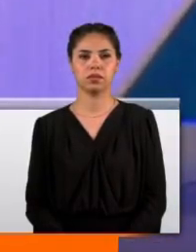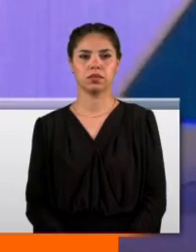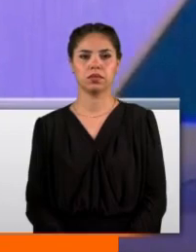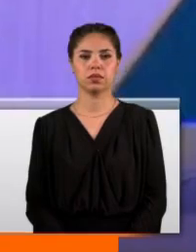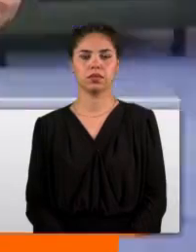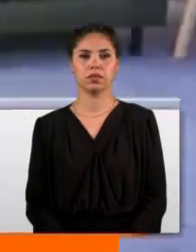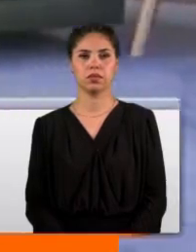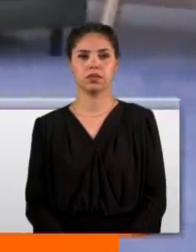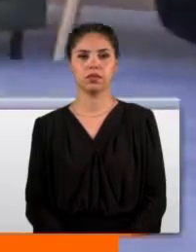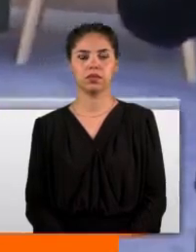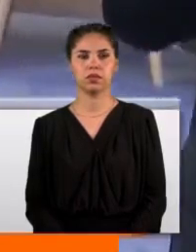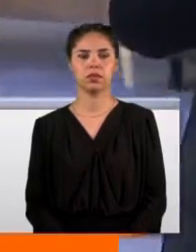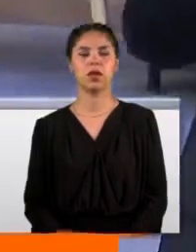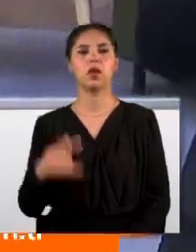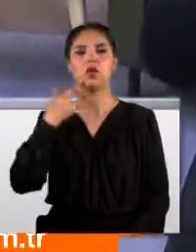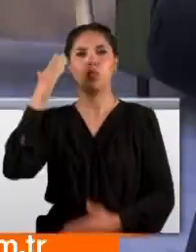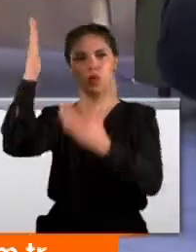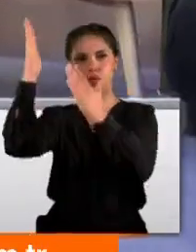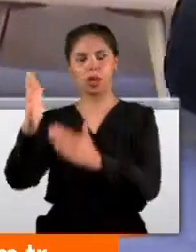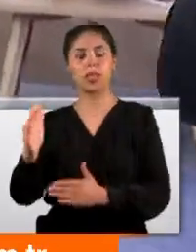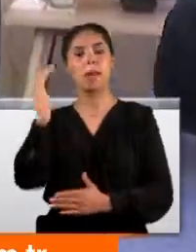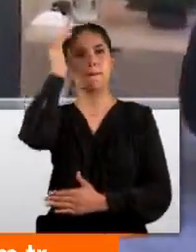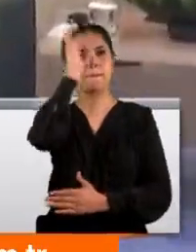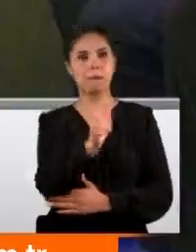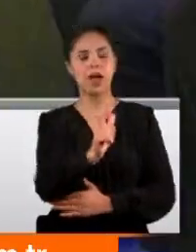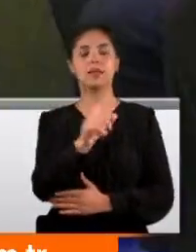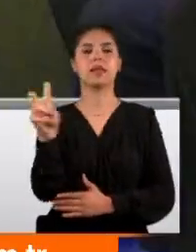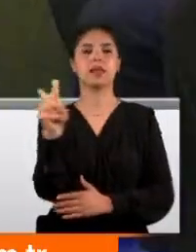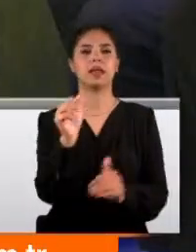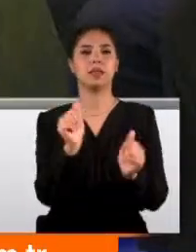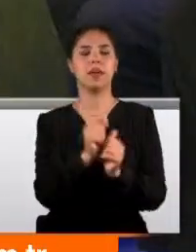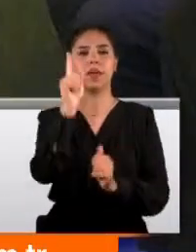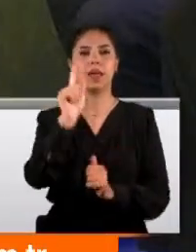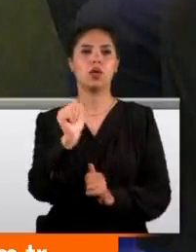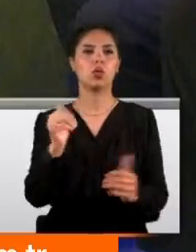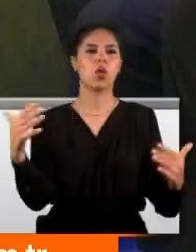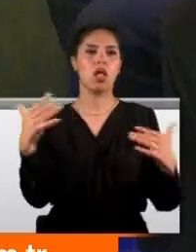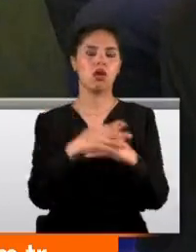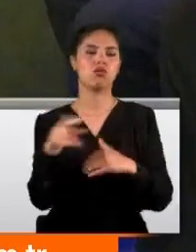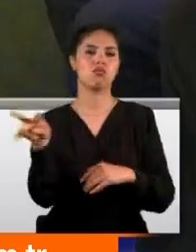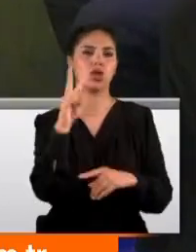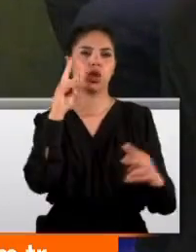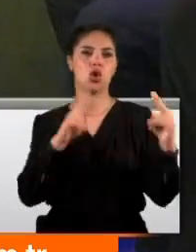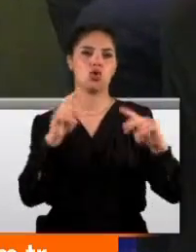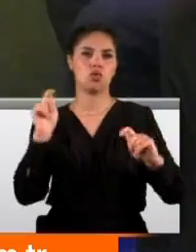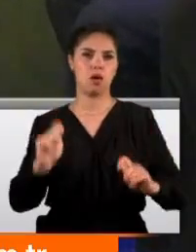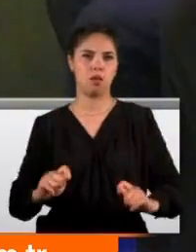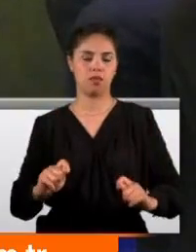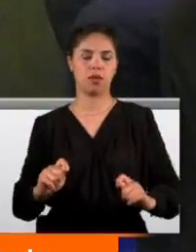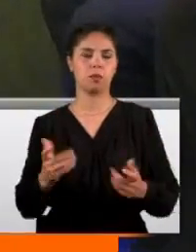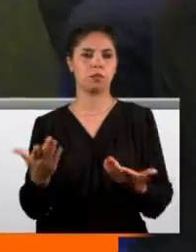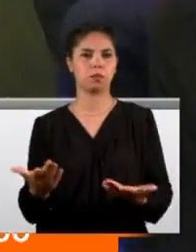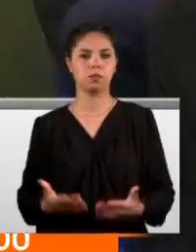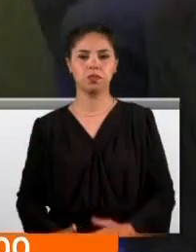ederim. Erdoğan, Biden'la görüştü ilk günün akşamı. Stratejik mekanizma kapsamında sıranın